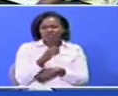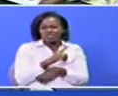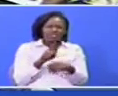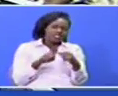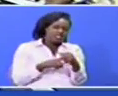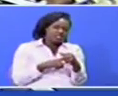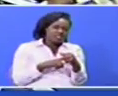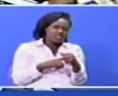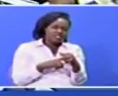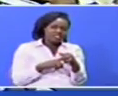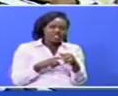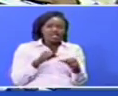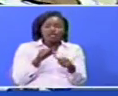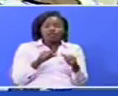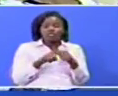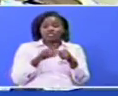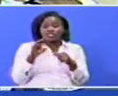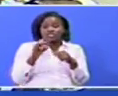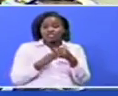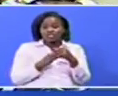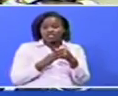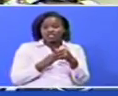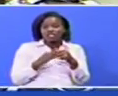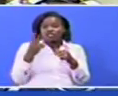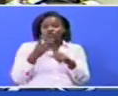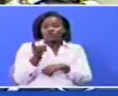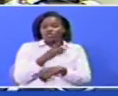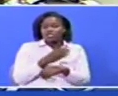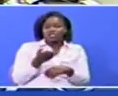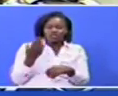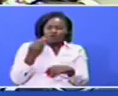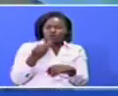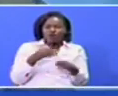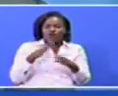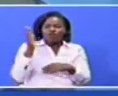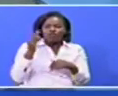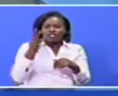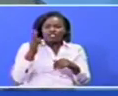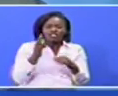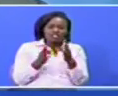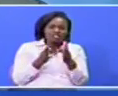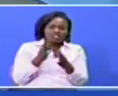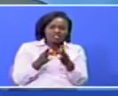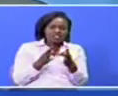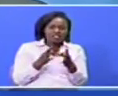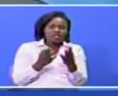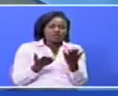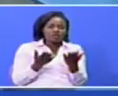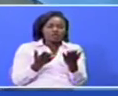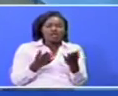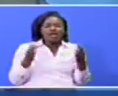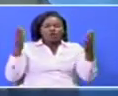na milimita kama 78, na siku mbili zimepita karibu zaidi ya 35. Kwa hivyo inaonekana hiyo ni mvua nyingi,